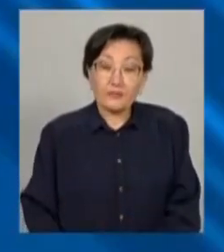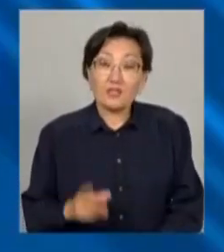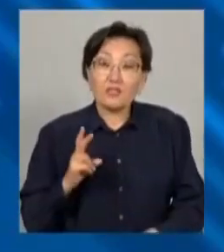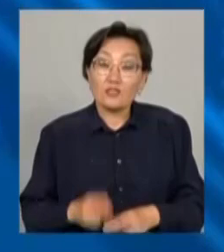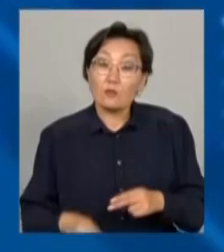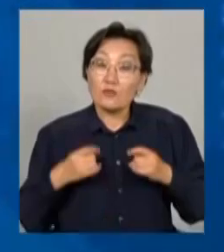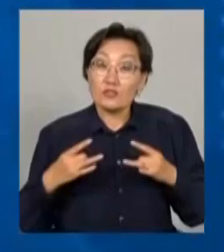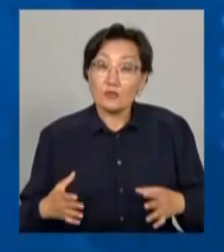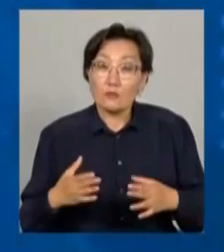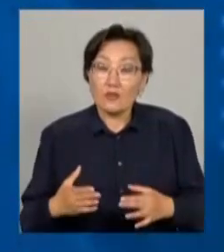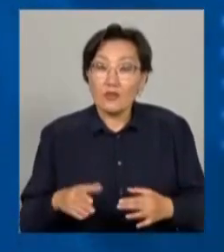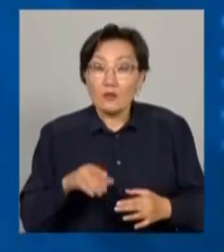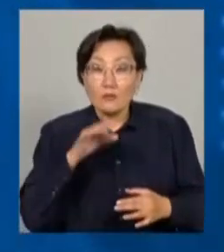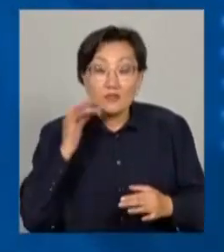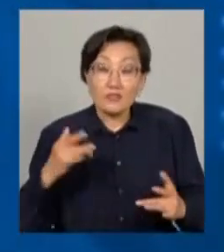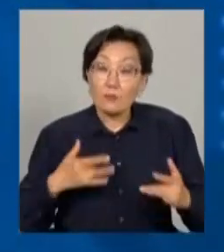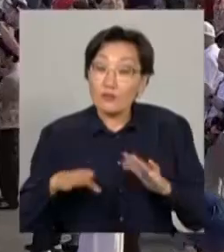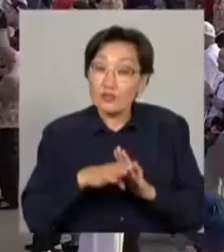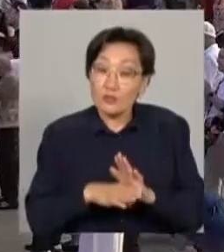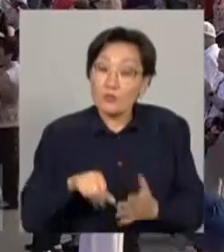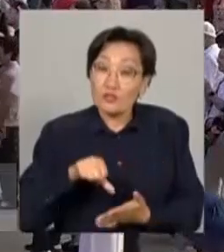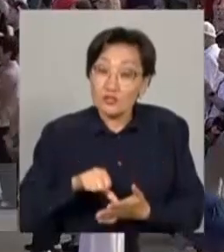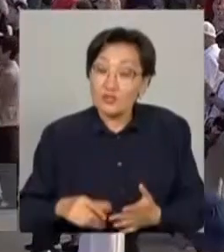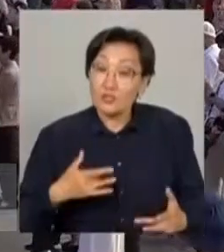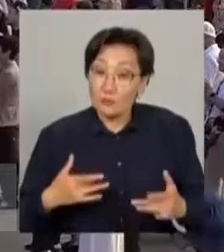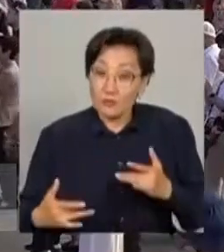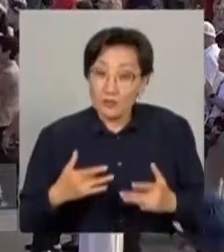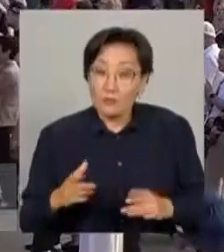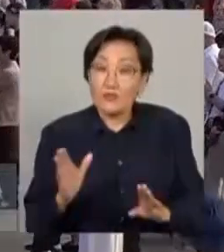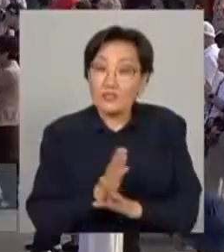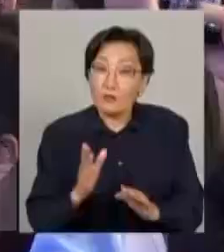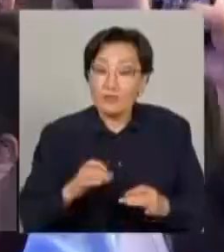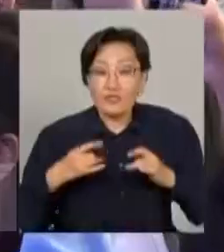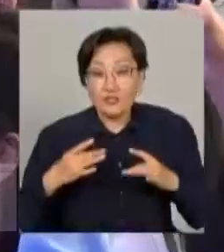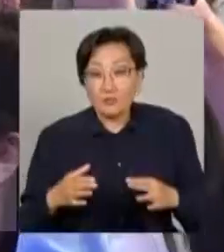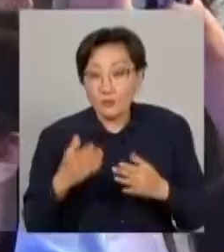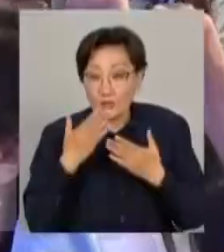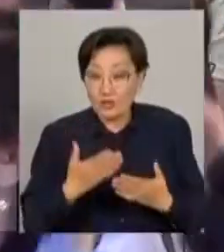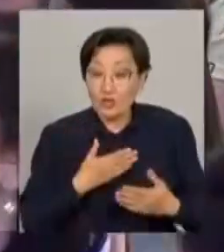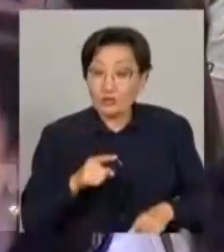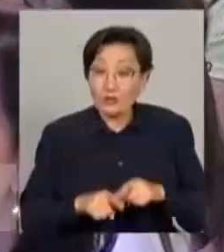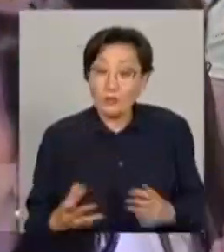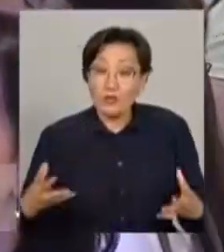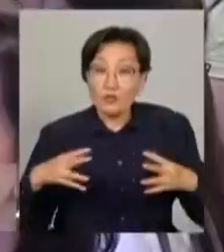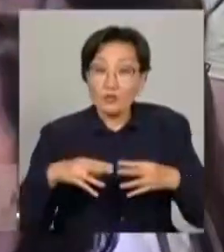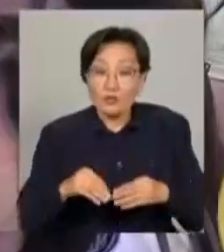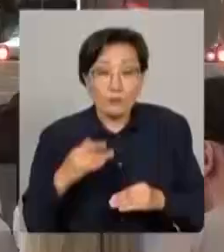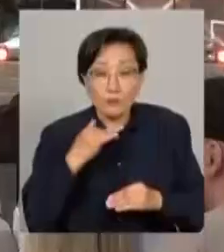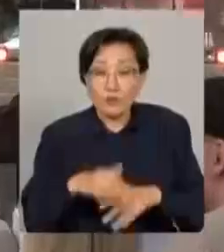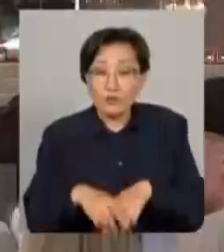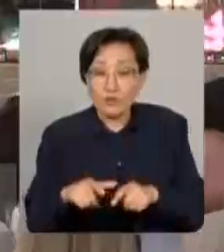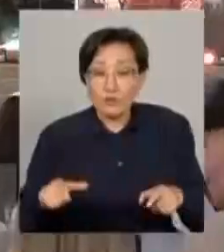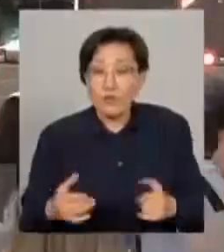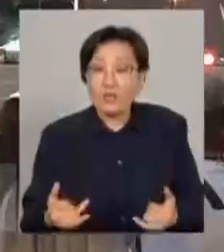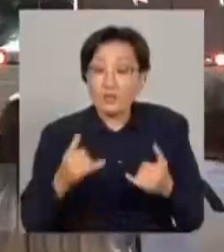Завершилось празднование красочным концертом с участием звезд эстрады. Атмосфера праздника и любовь к родине сплотили многих алматинцев